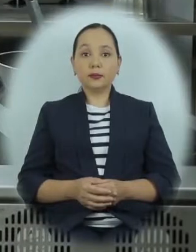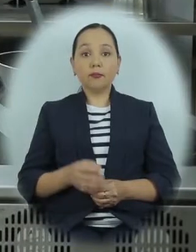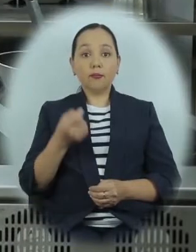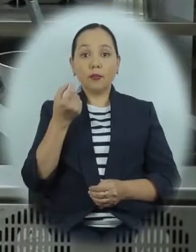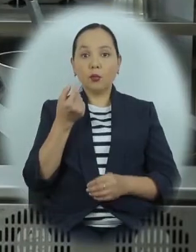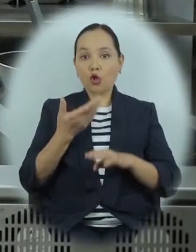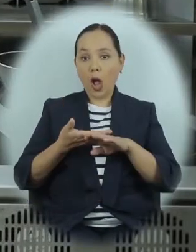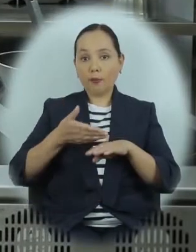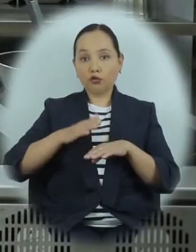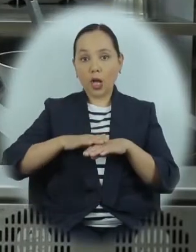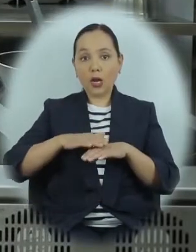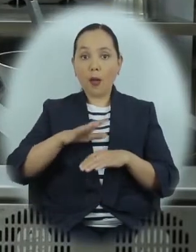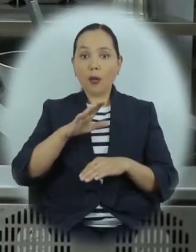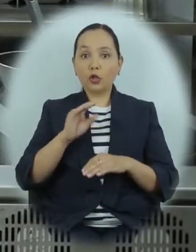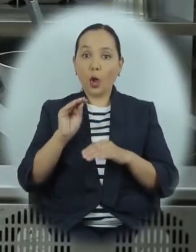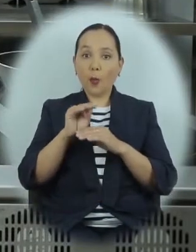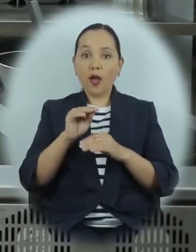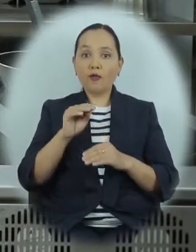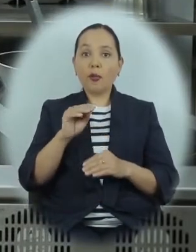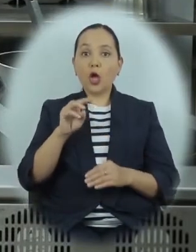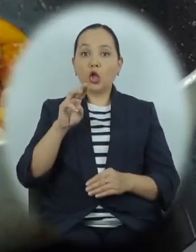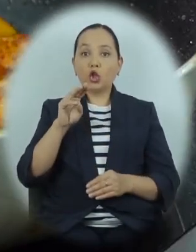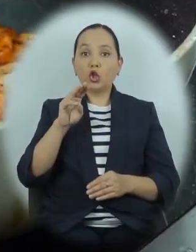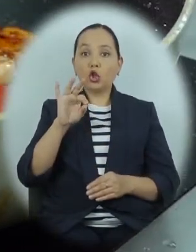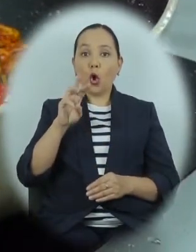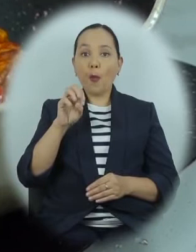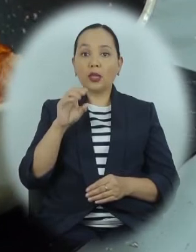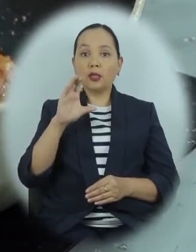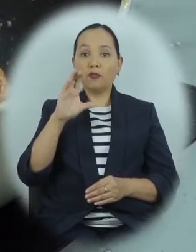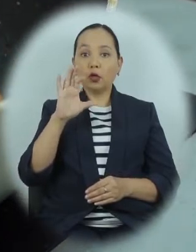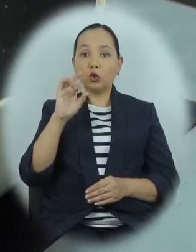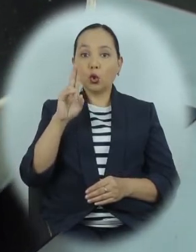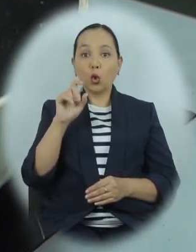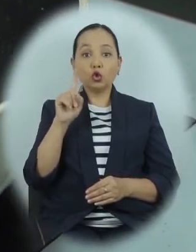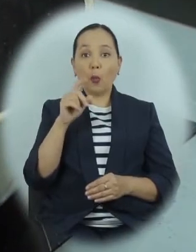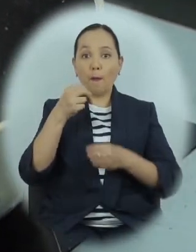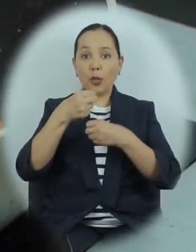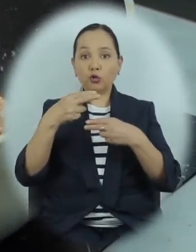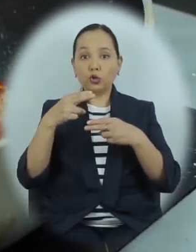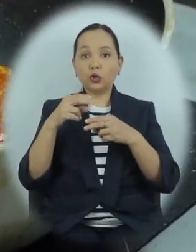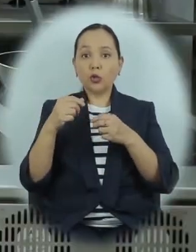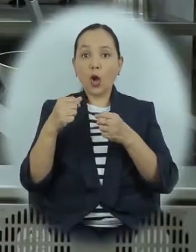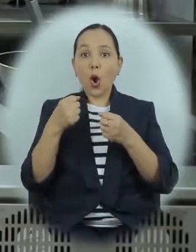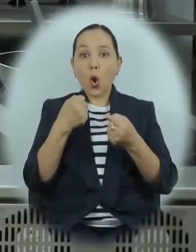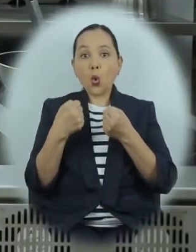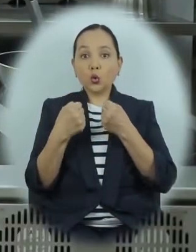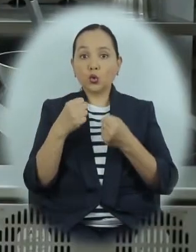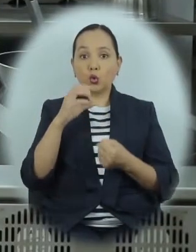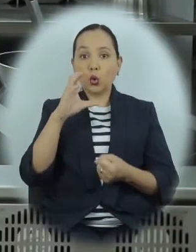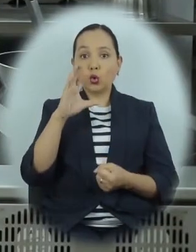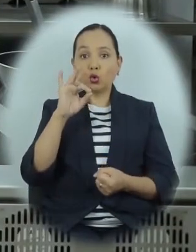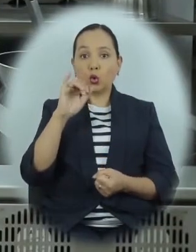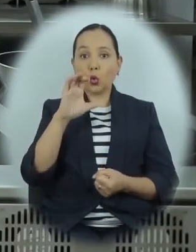Немного обжарим и добавим томатного соку, чтобы у нас получился густой соус. Овощи